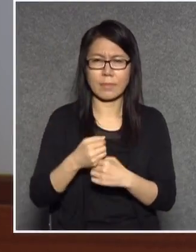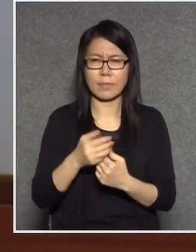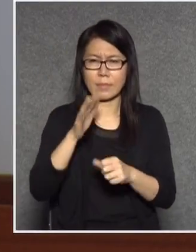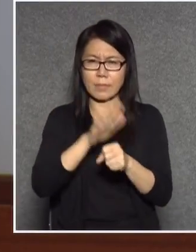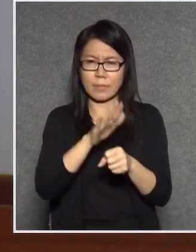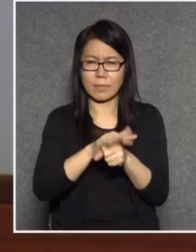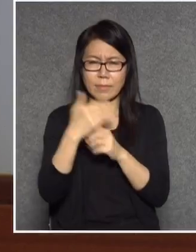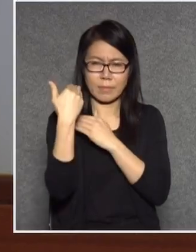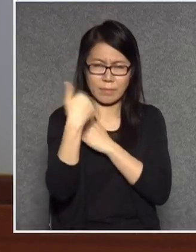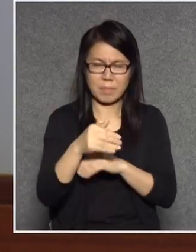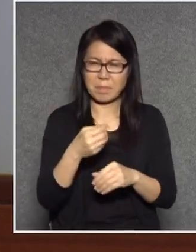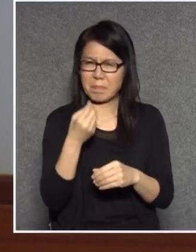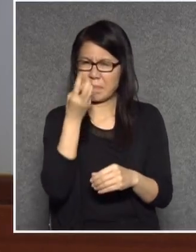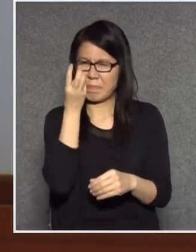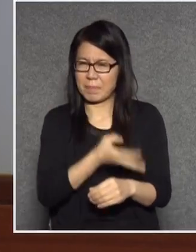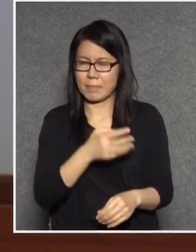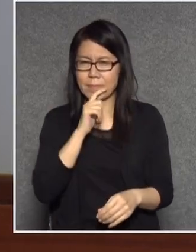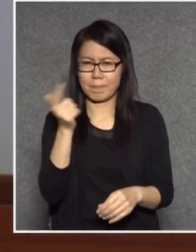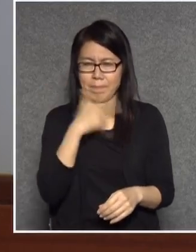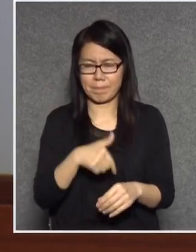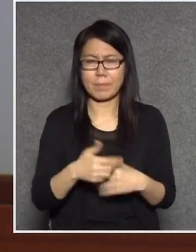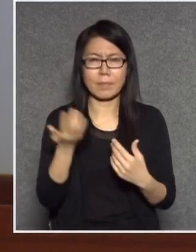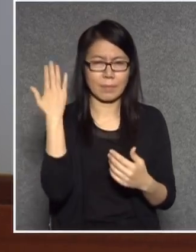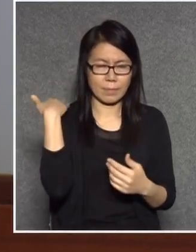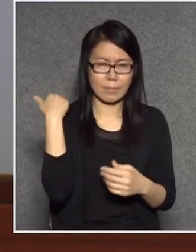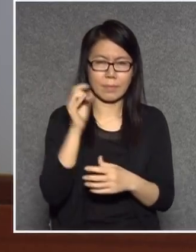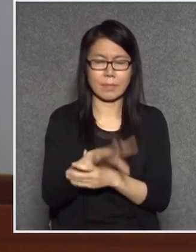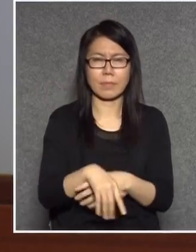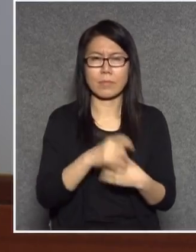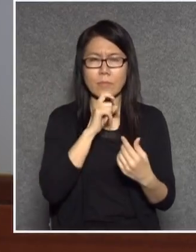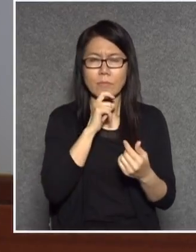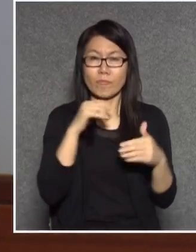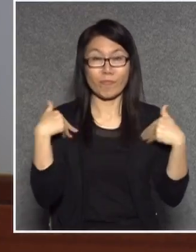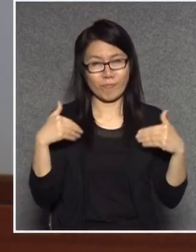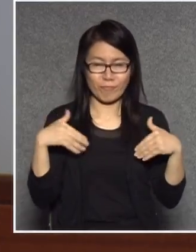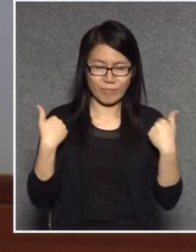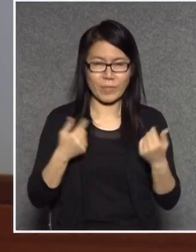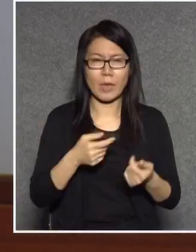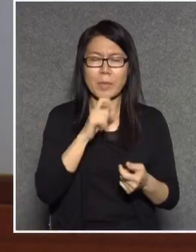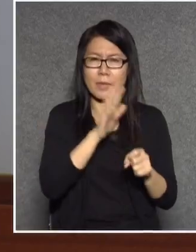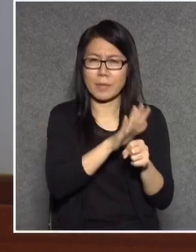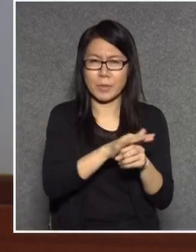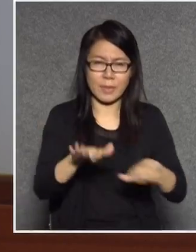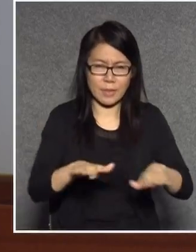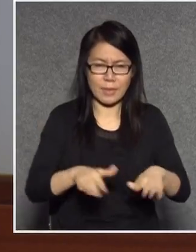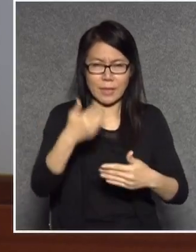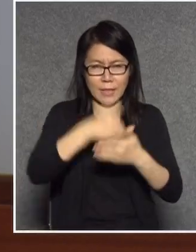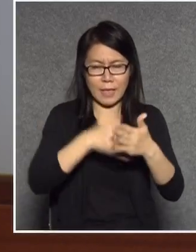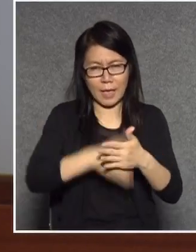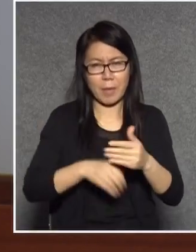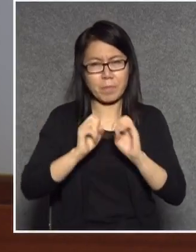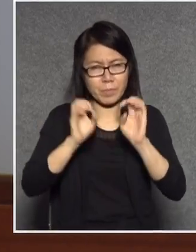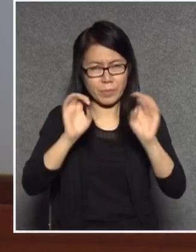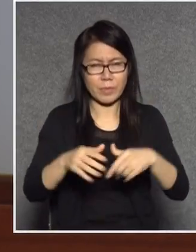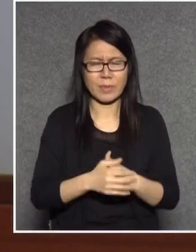動，早前呢更加出現了說慶祝這個熊本大地震的減價宣傳，但是非常之諷